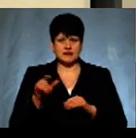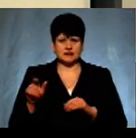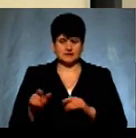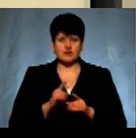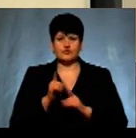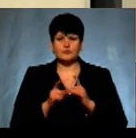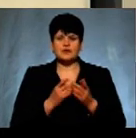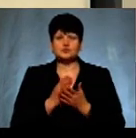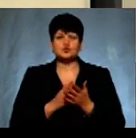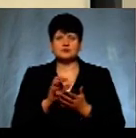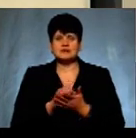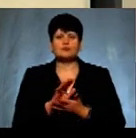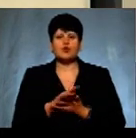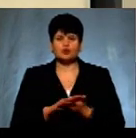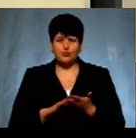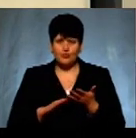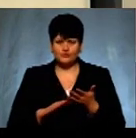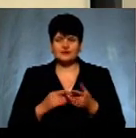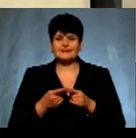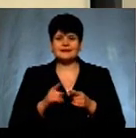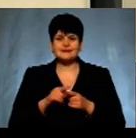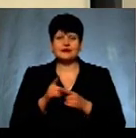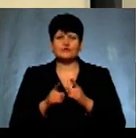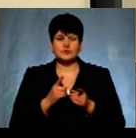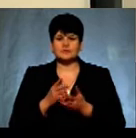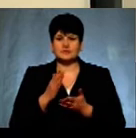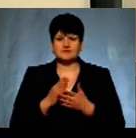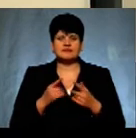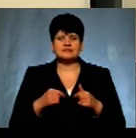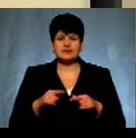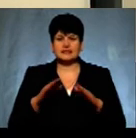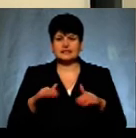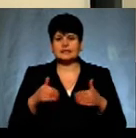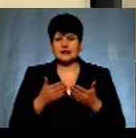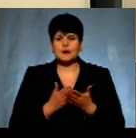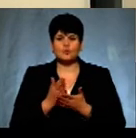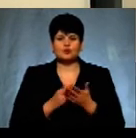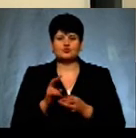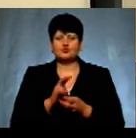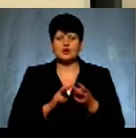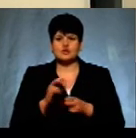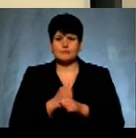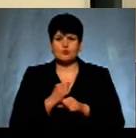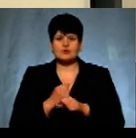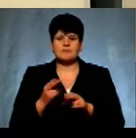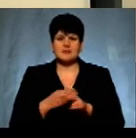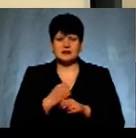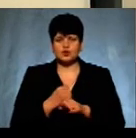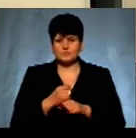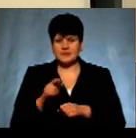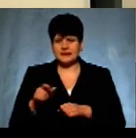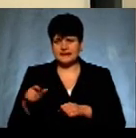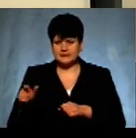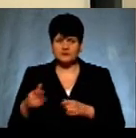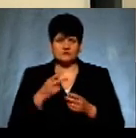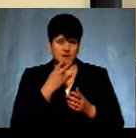Реформування служби зайнятості продовжується. Це реформування відбувається в сфері надання послуг шукачам роботи та безробітним. Як уже в